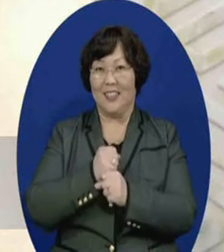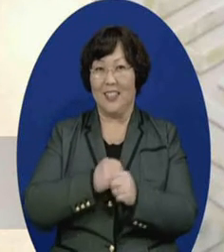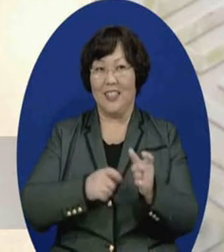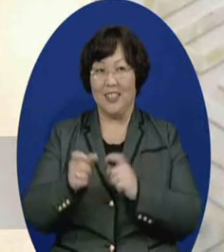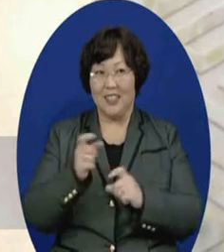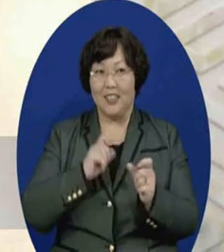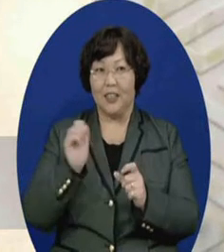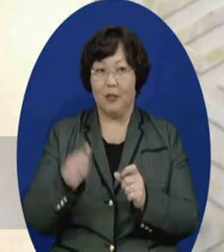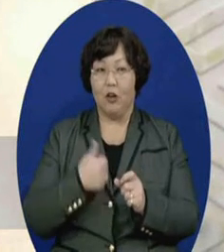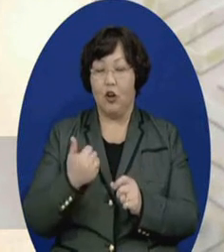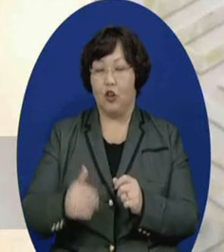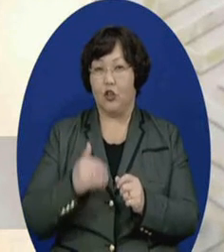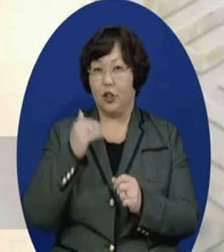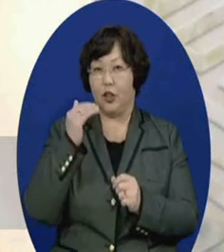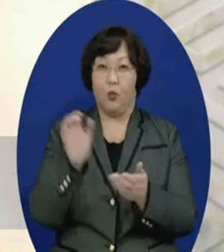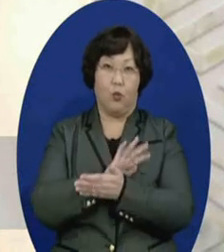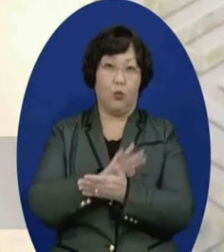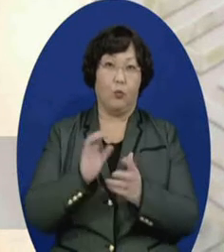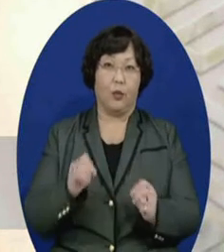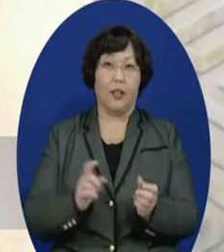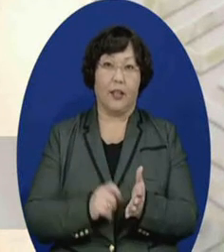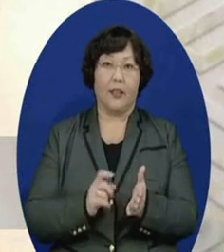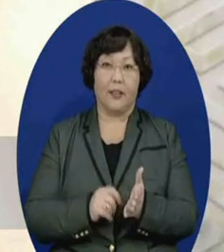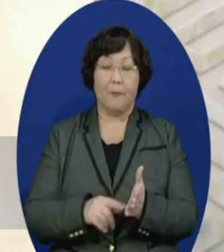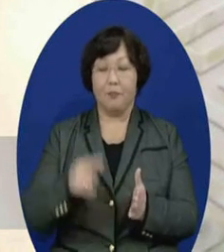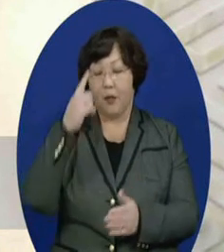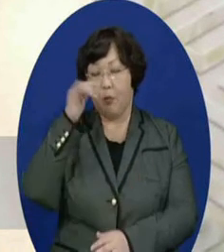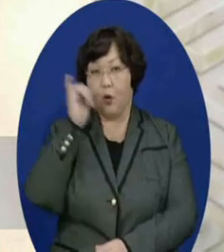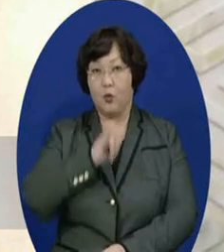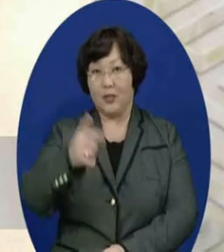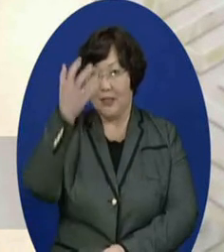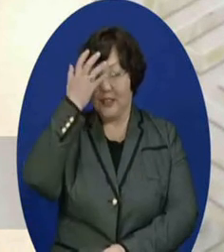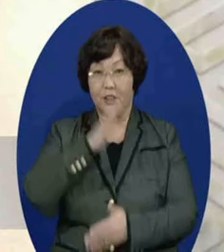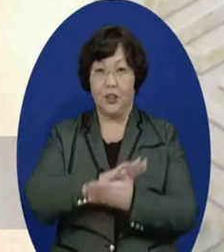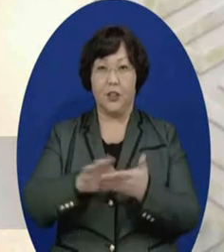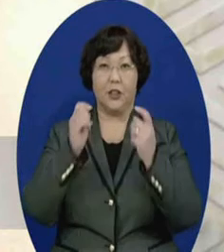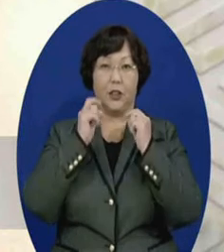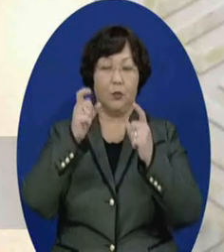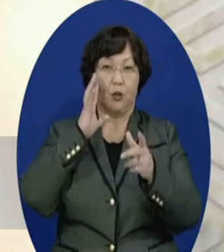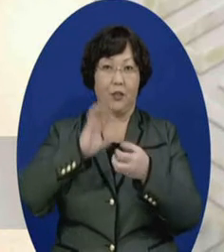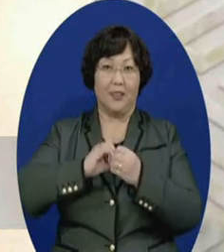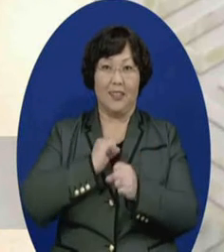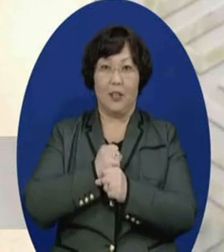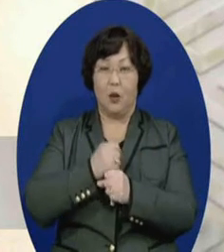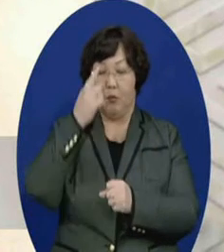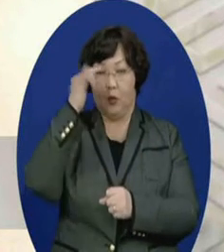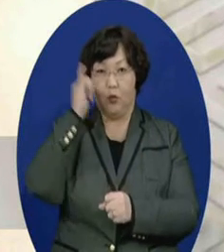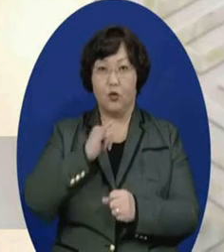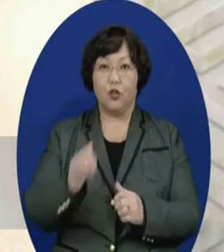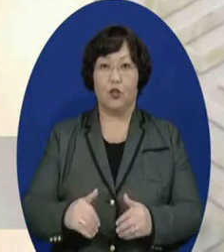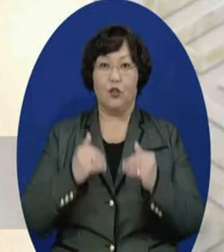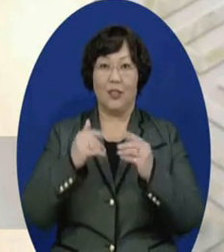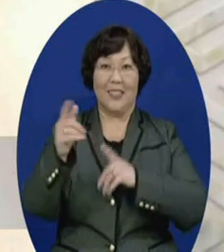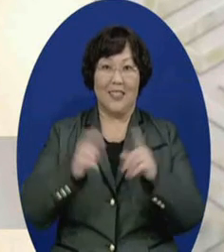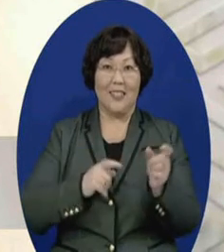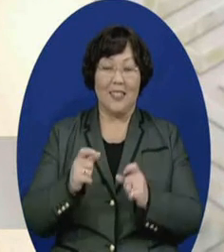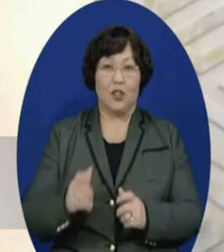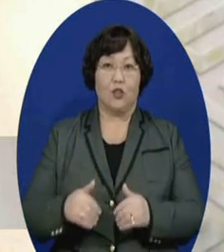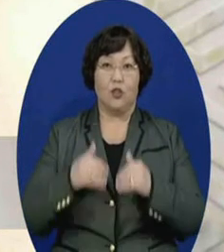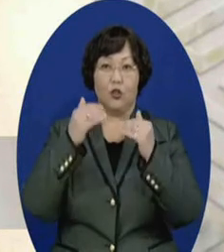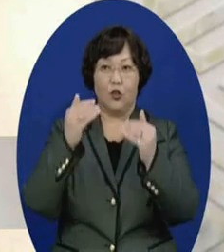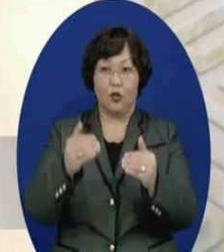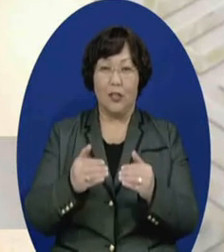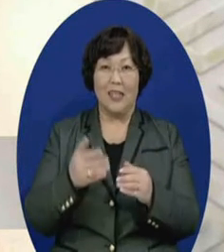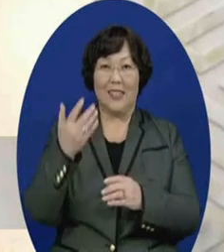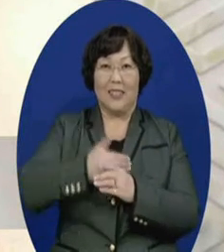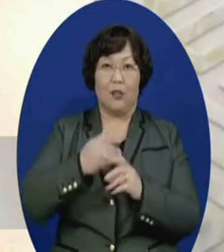эрчимжүүлж өсөлтийг хурцах шаардлага тулгараад байна. Иймд Монгол улсын засгийн газар шин сэргэлтийн бодлого боловсруулан Монгол улсын хөгжил эдийн засгийн өсөлтөд чөдөр